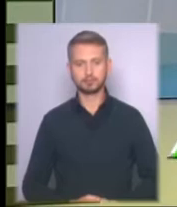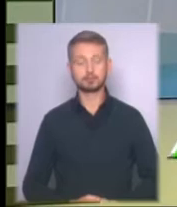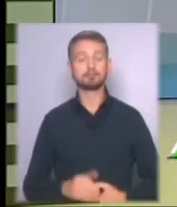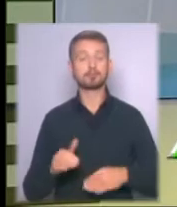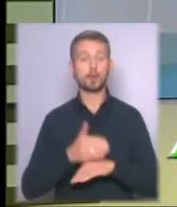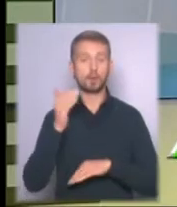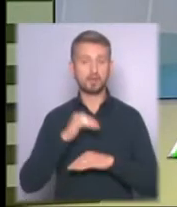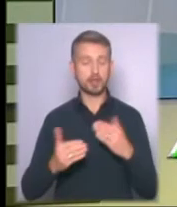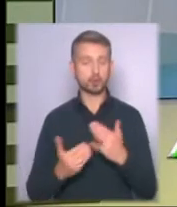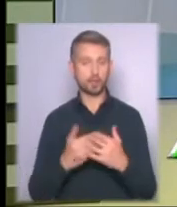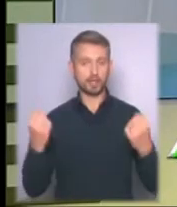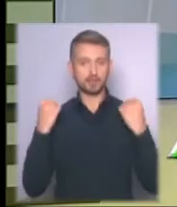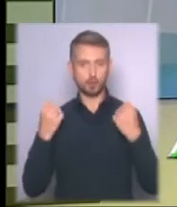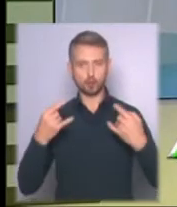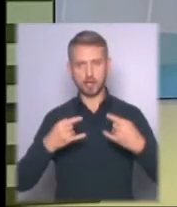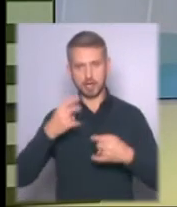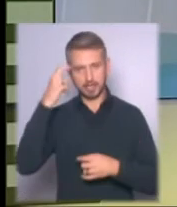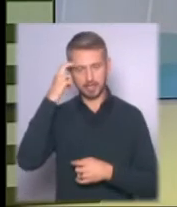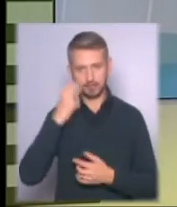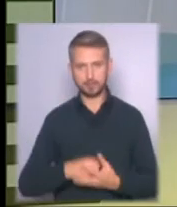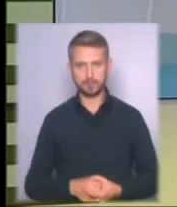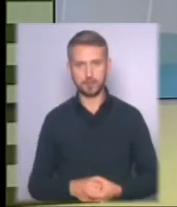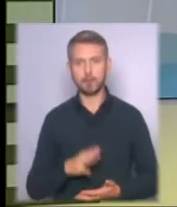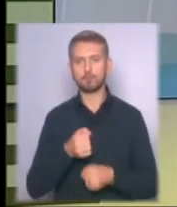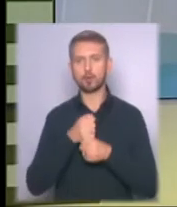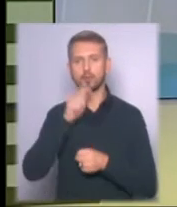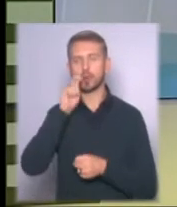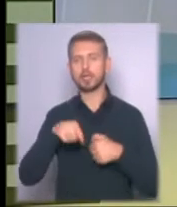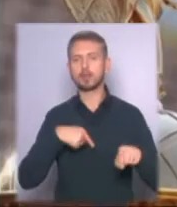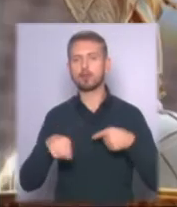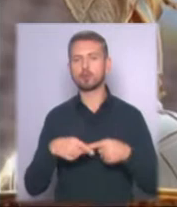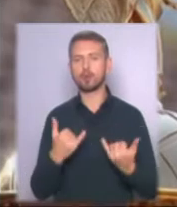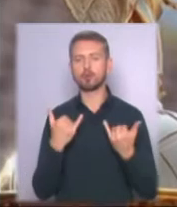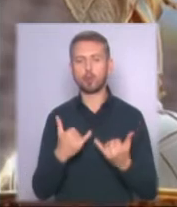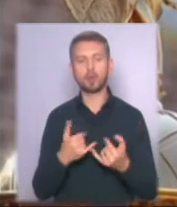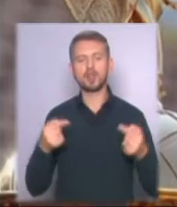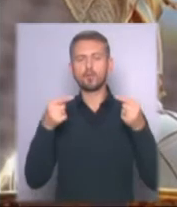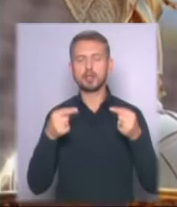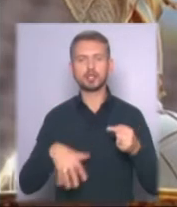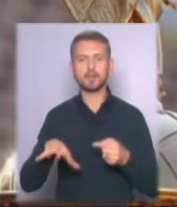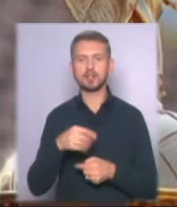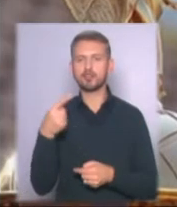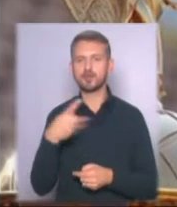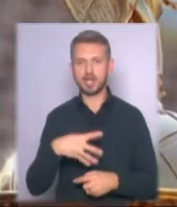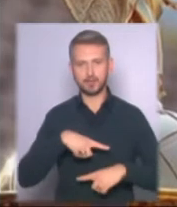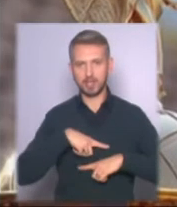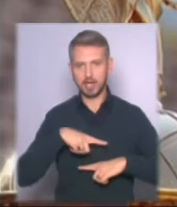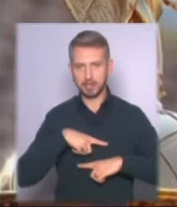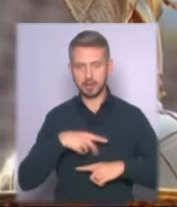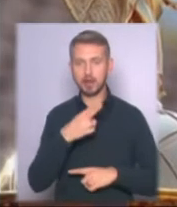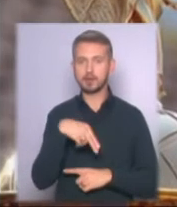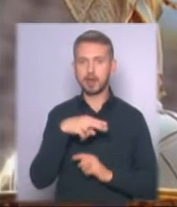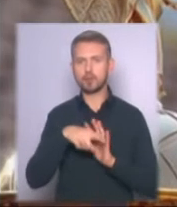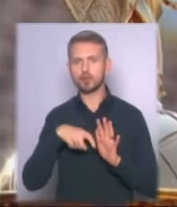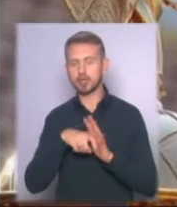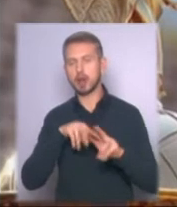Добрий вечір. Новини спорту на телеканалі «Київ». У Кубку України з футболу сьогодні визначаться всі чвертьфіналісти. До «Динамо», «Шахтаря»,